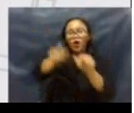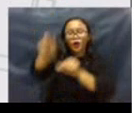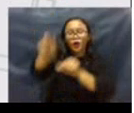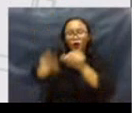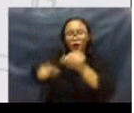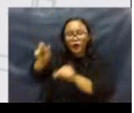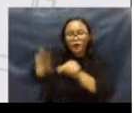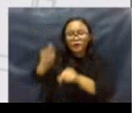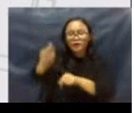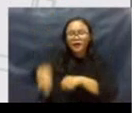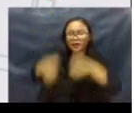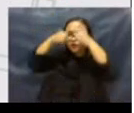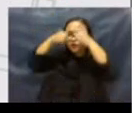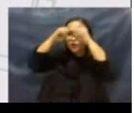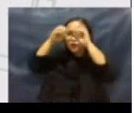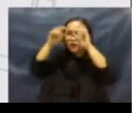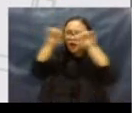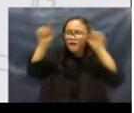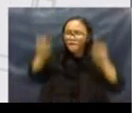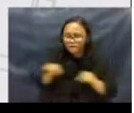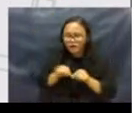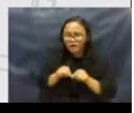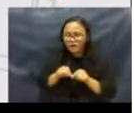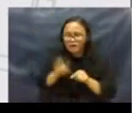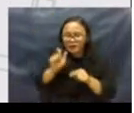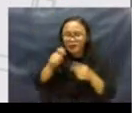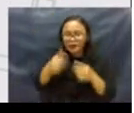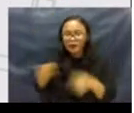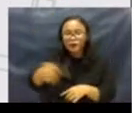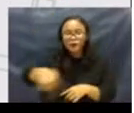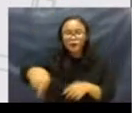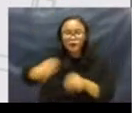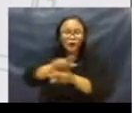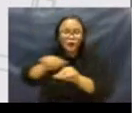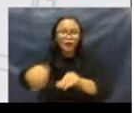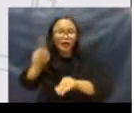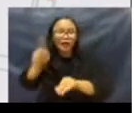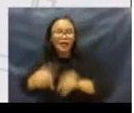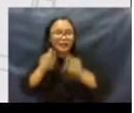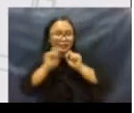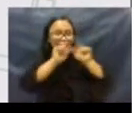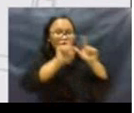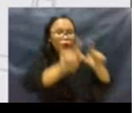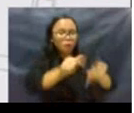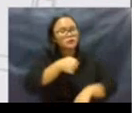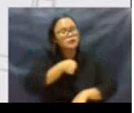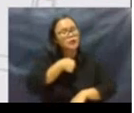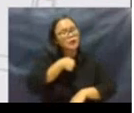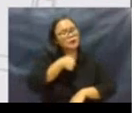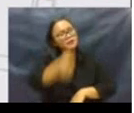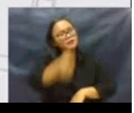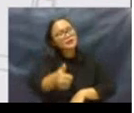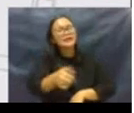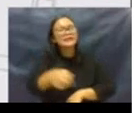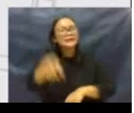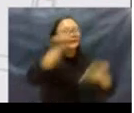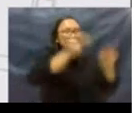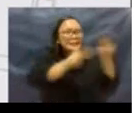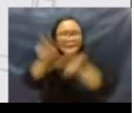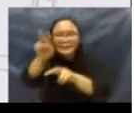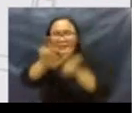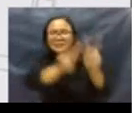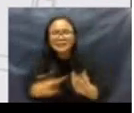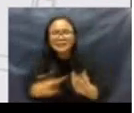Form. Kemudian ada murid misalnya menulis, sekarang kan saya bisa mensurvey 1000 orang hanya dengan menggunakan Google